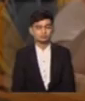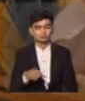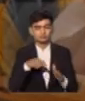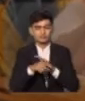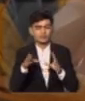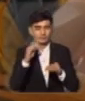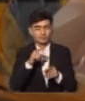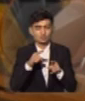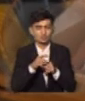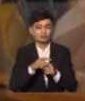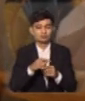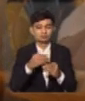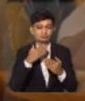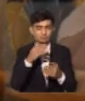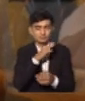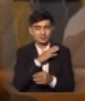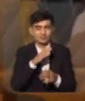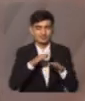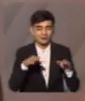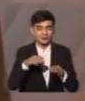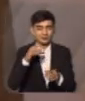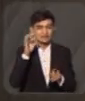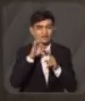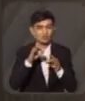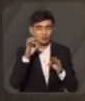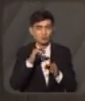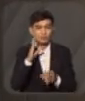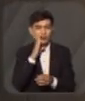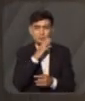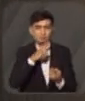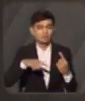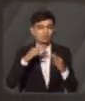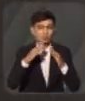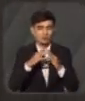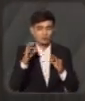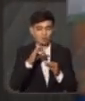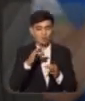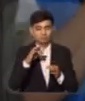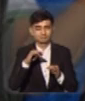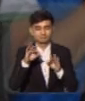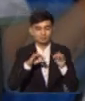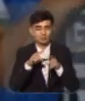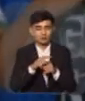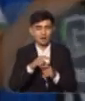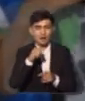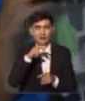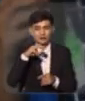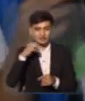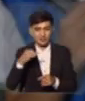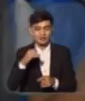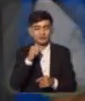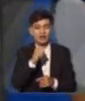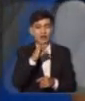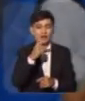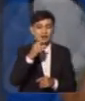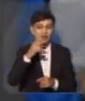Кейіпкерінің кез келген өтініші мен тілегін балаларының арманын орындауға асығатын анашым біз үйдеміз бағдарламасына бұл жолы Алтай Молдабеков пен Айғанша